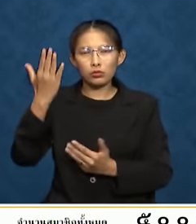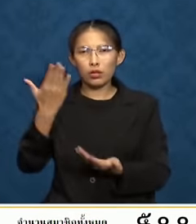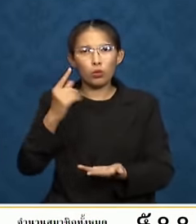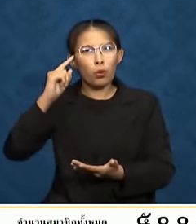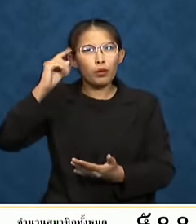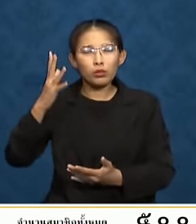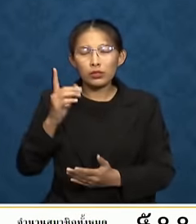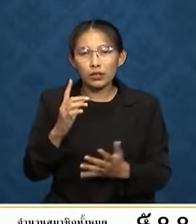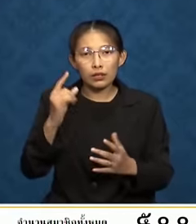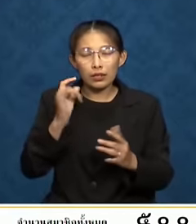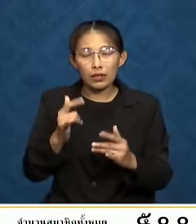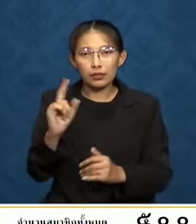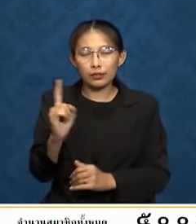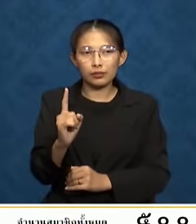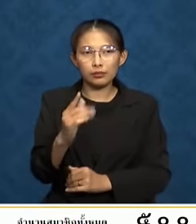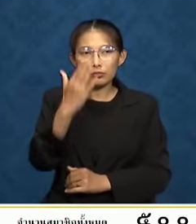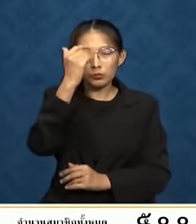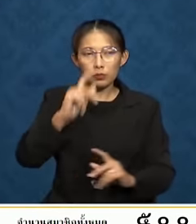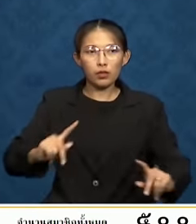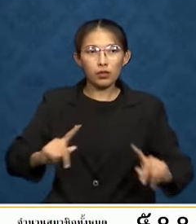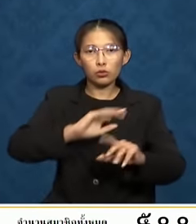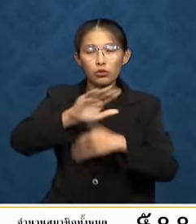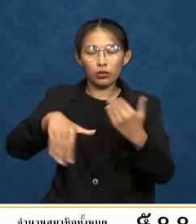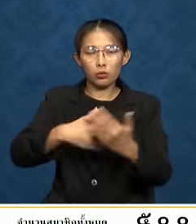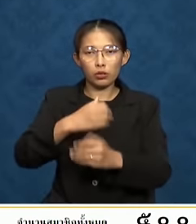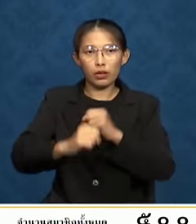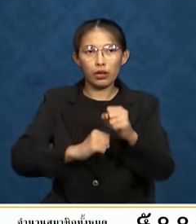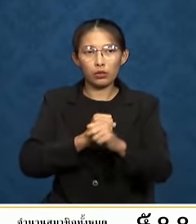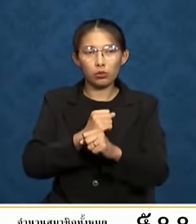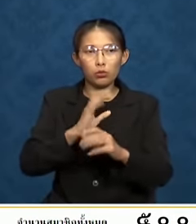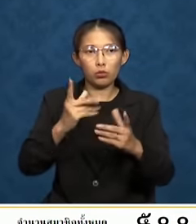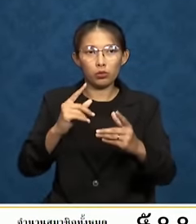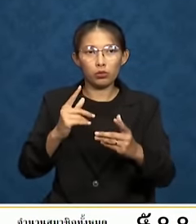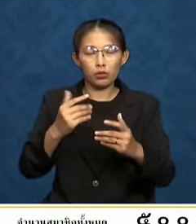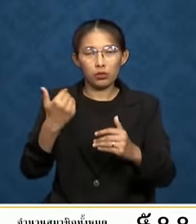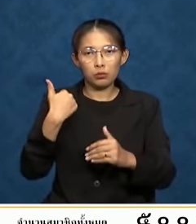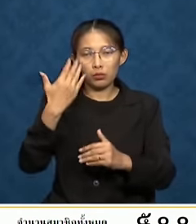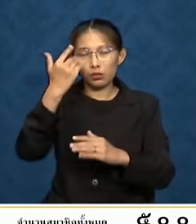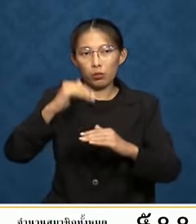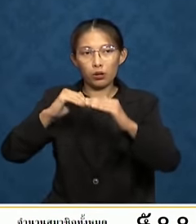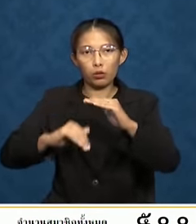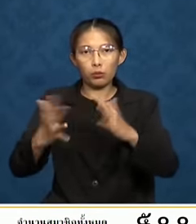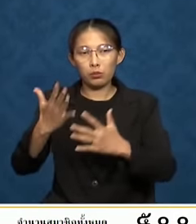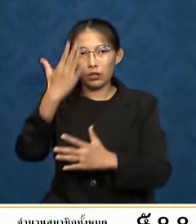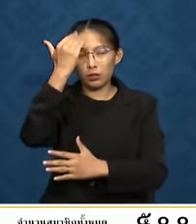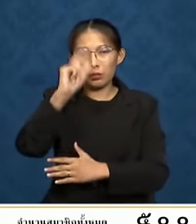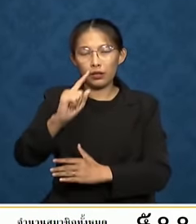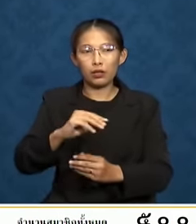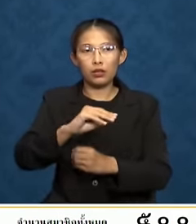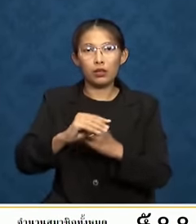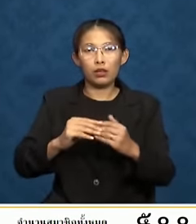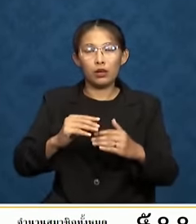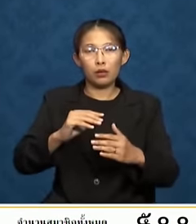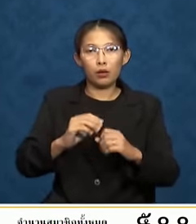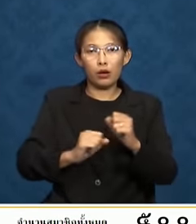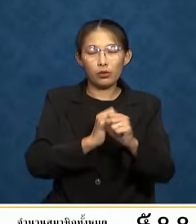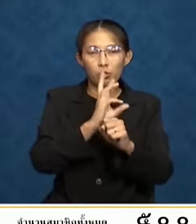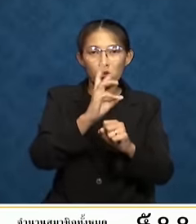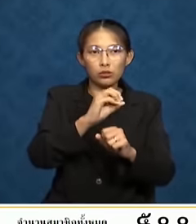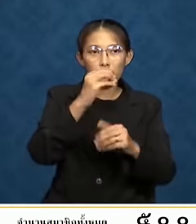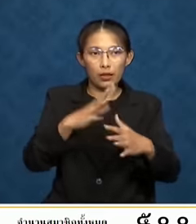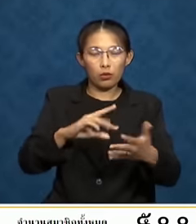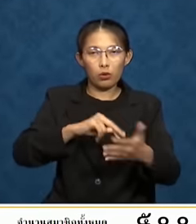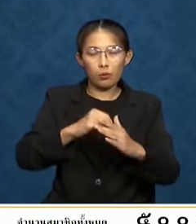ใจนะทุกกระทรวงมันมีเกษียณทั้งนั้นแหละแต่มันไม่ลดเพราะอะไรเพราะเพราะเกษียณปั๊บก็เอาอัตรานั้นน่ะมาตั้ง